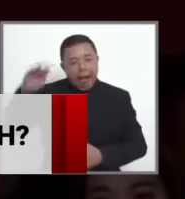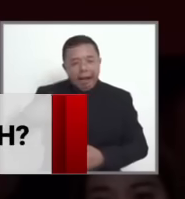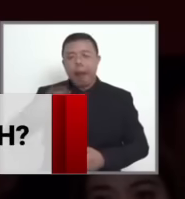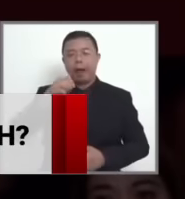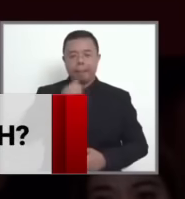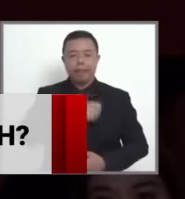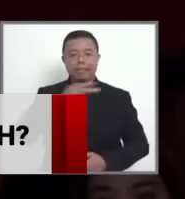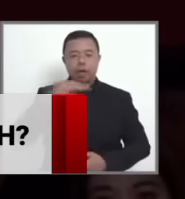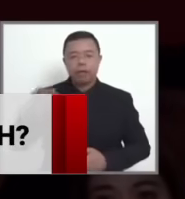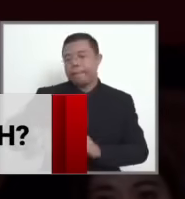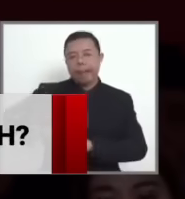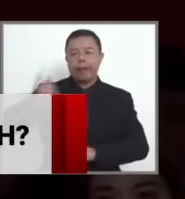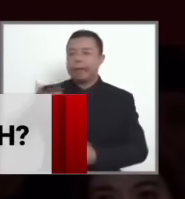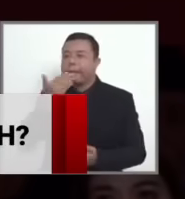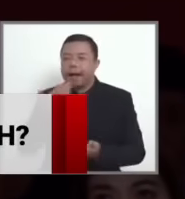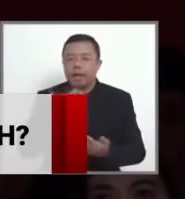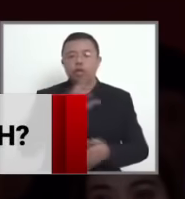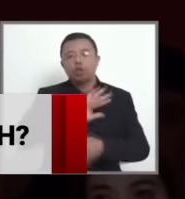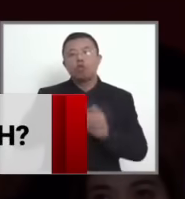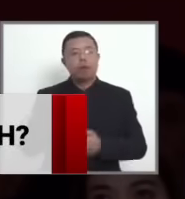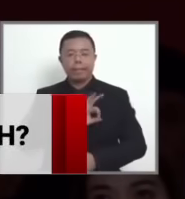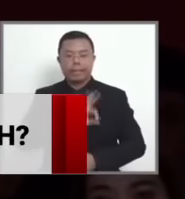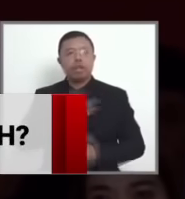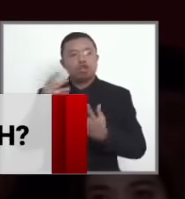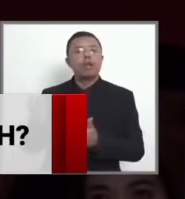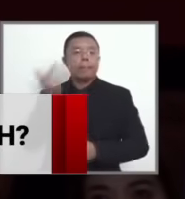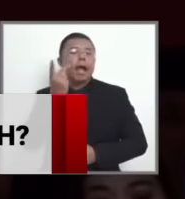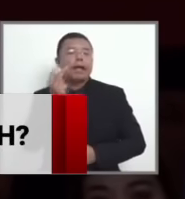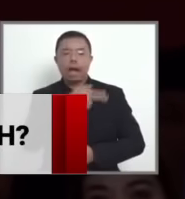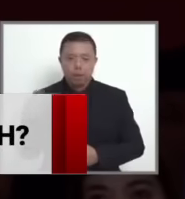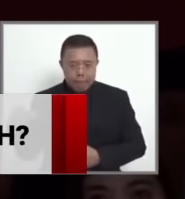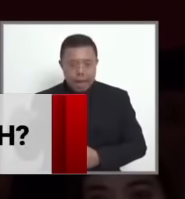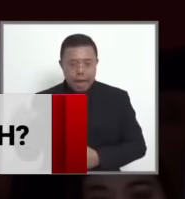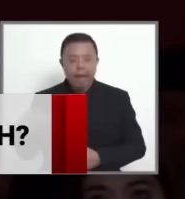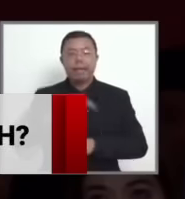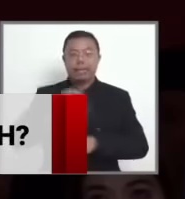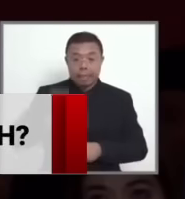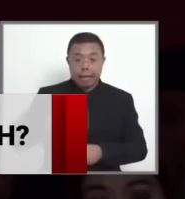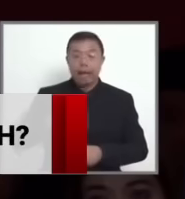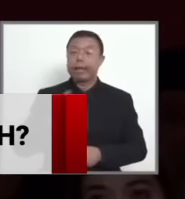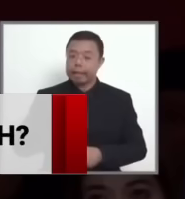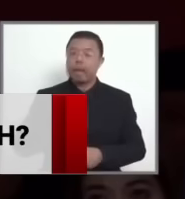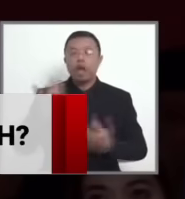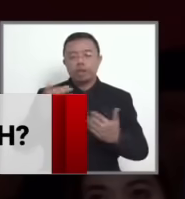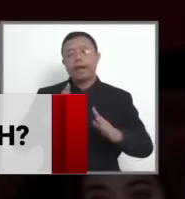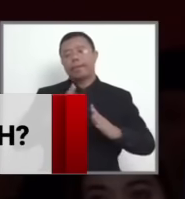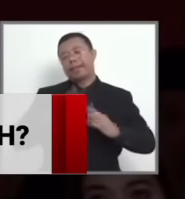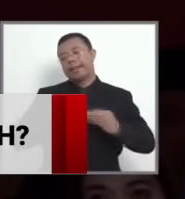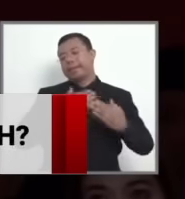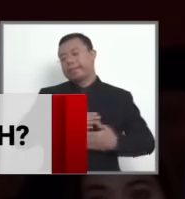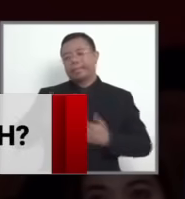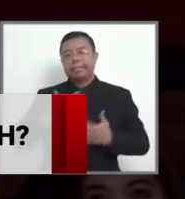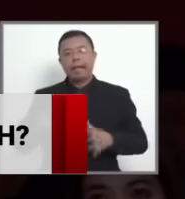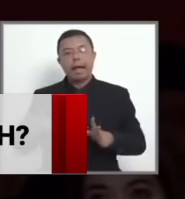bangsa Indonesia. Kami terima kasih kepada mereka telah menjaga republik kita. Sekarang kita menikmati, tidak